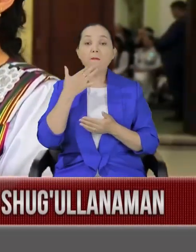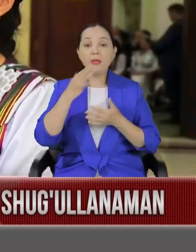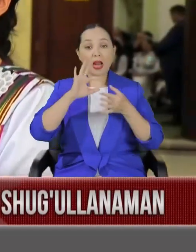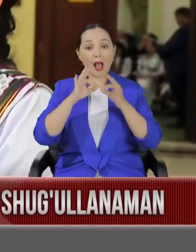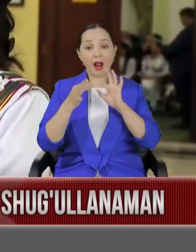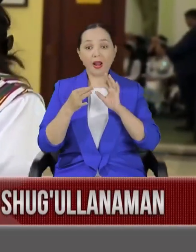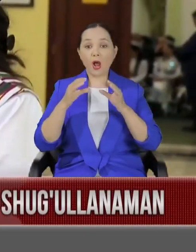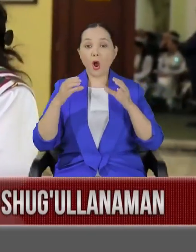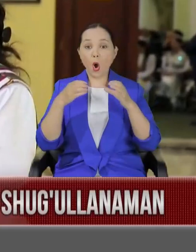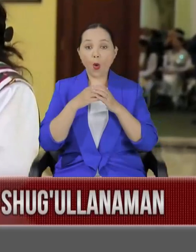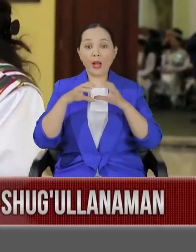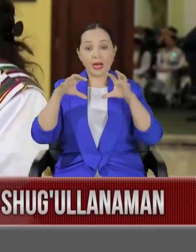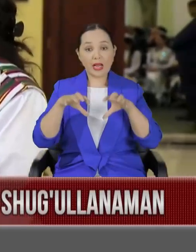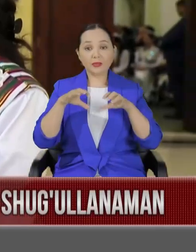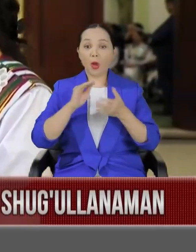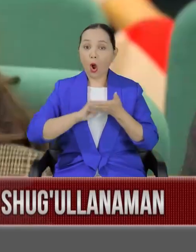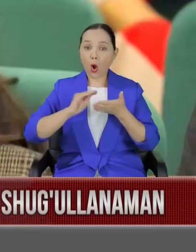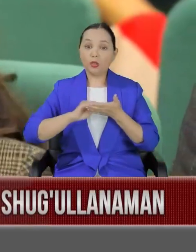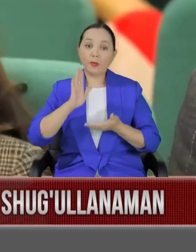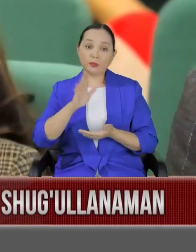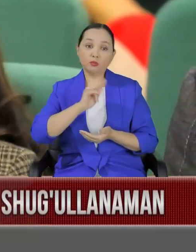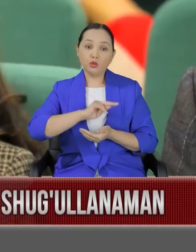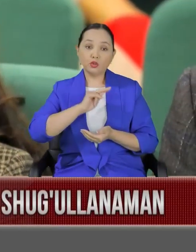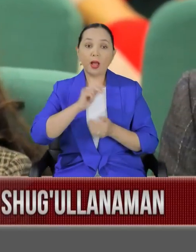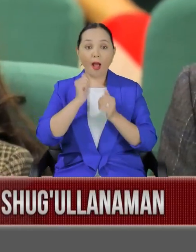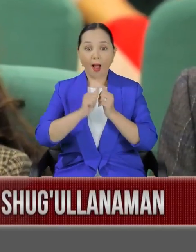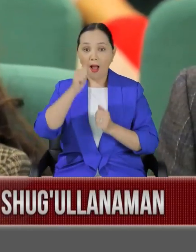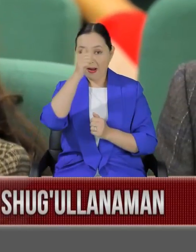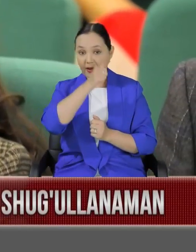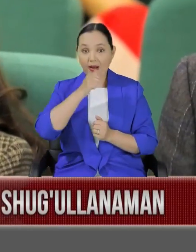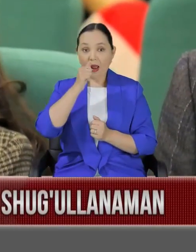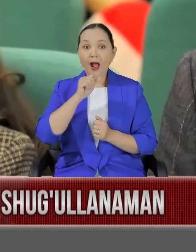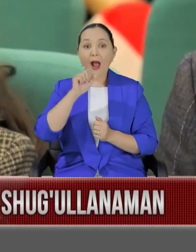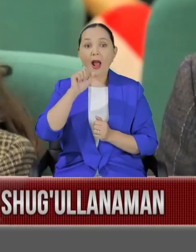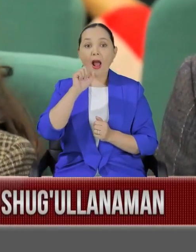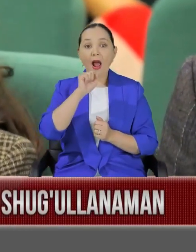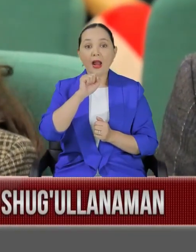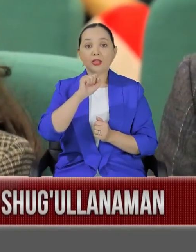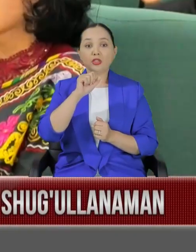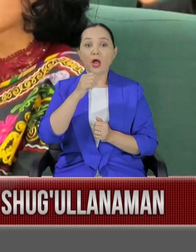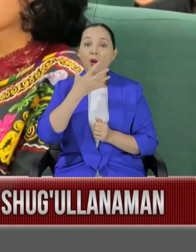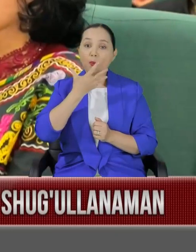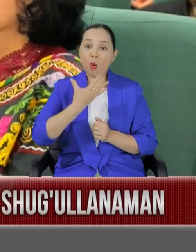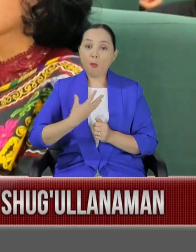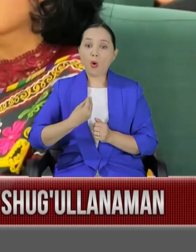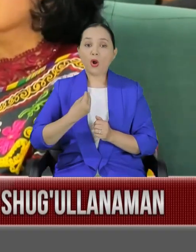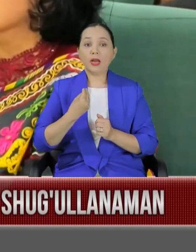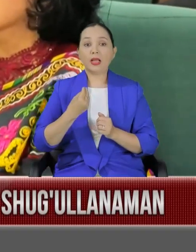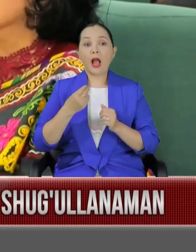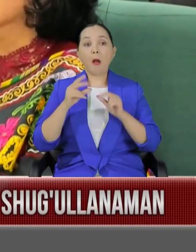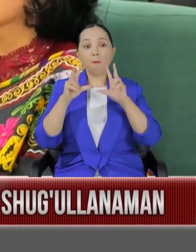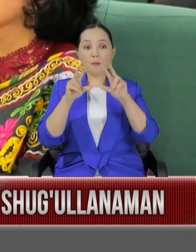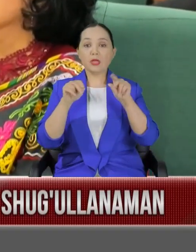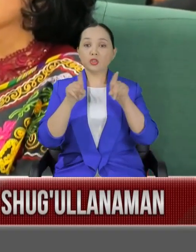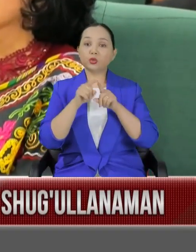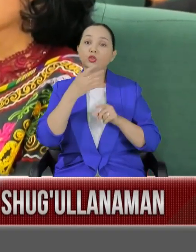Olimpiyani qo'mitasining raisini kotibasi bo'lib ishlayman. Har yili mana Alisher bobomza, Bobur bobomzaga bag'ishlangan mana